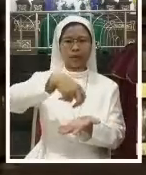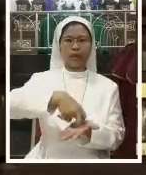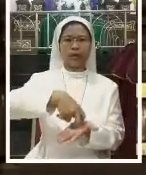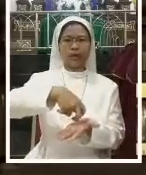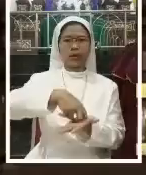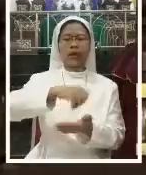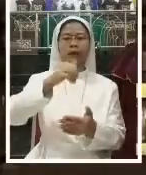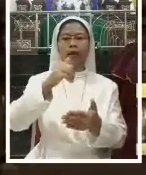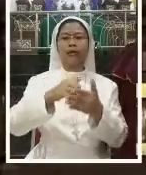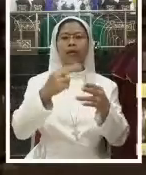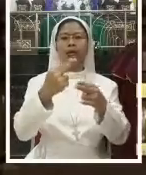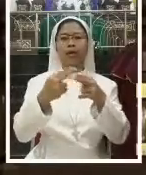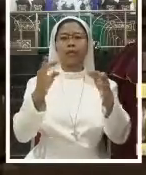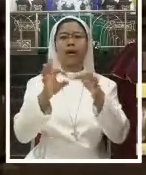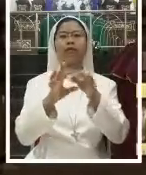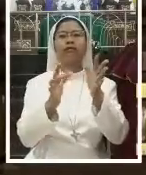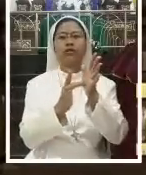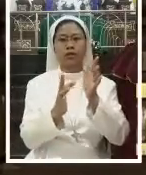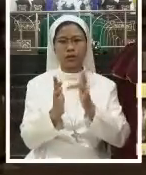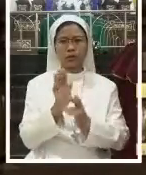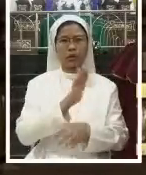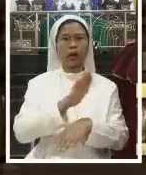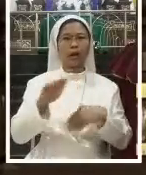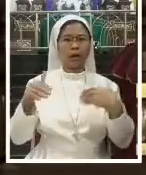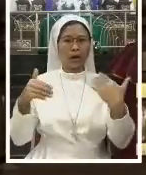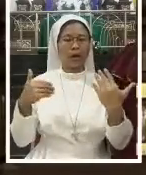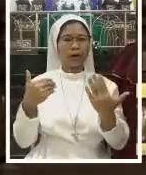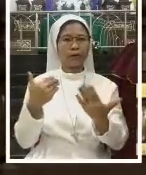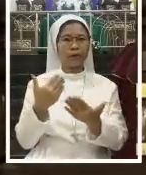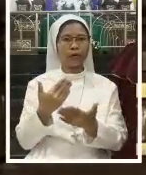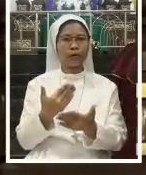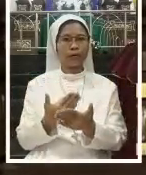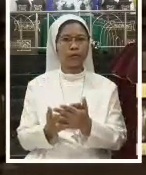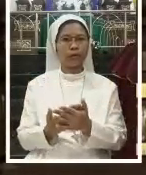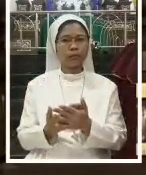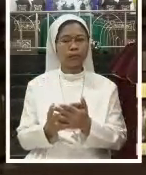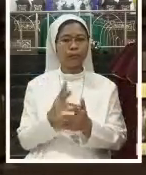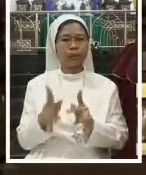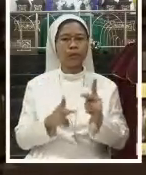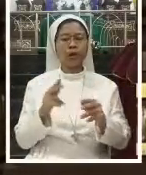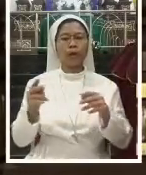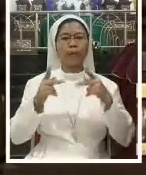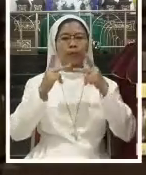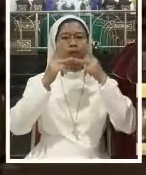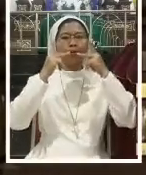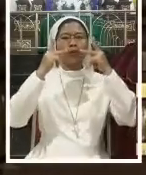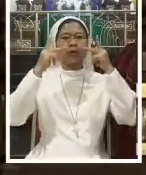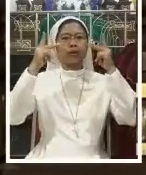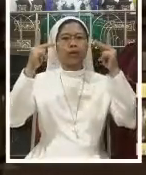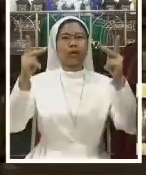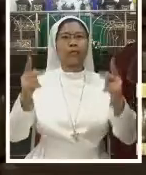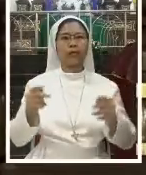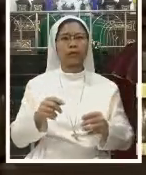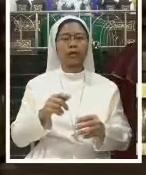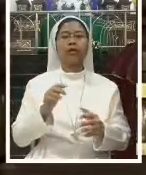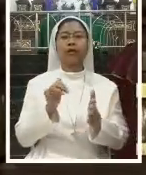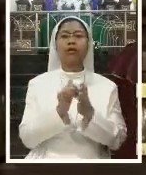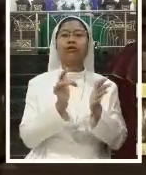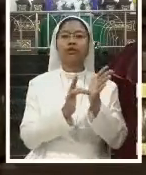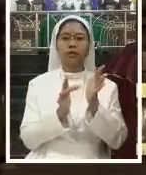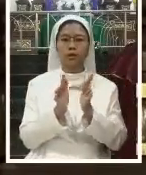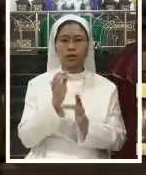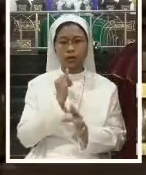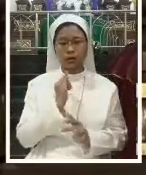Jesus. Asin ang gabos na dila, magrukyaw na si Hesukristo